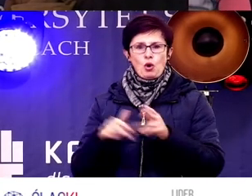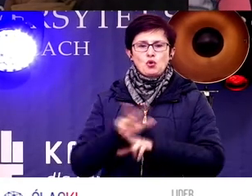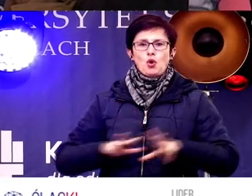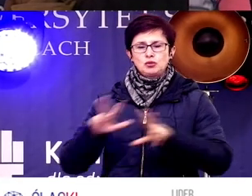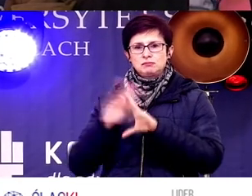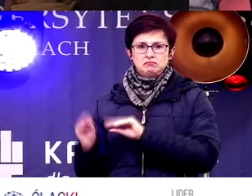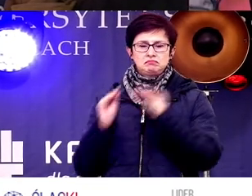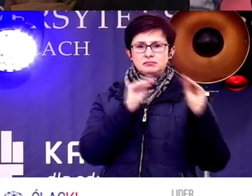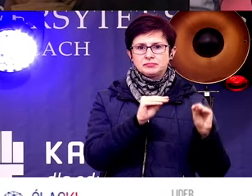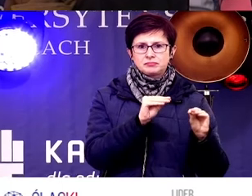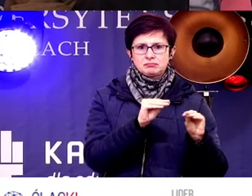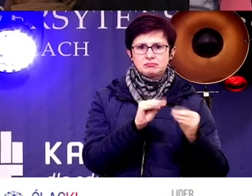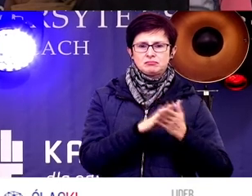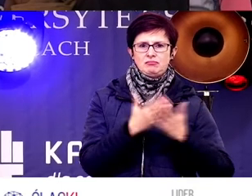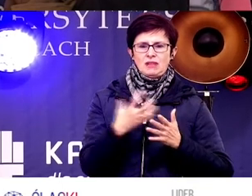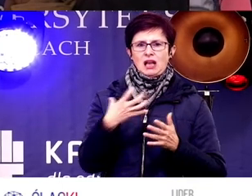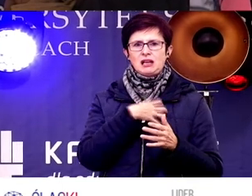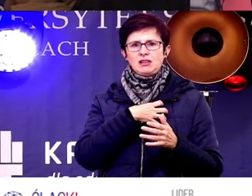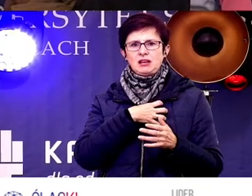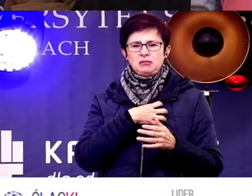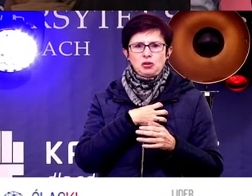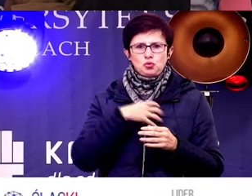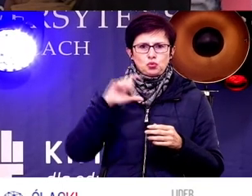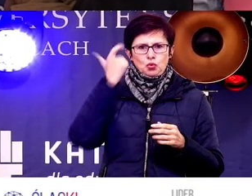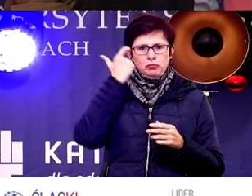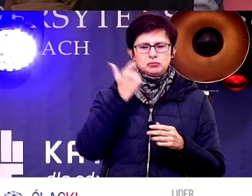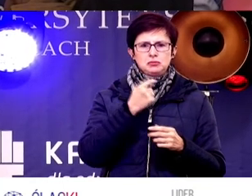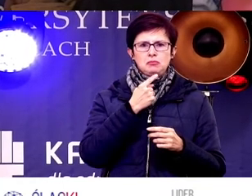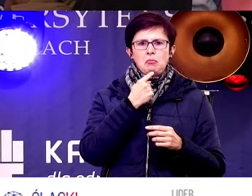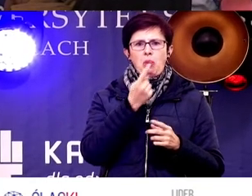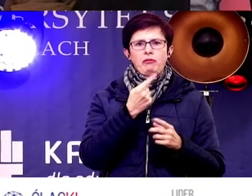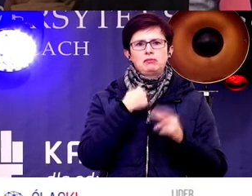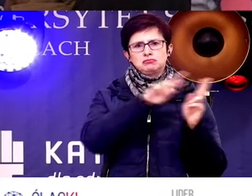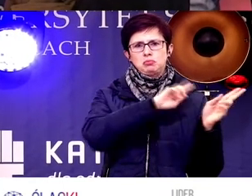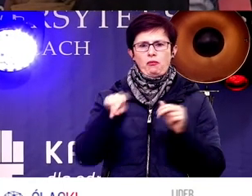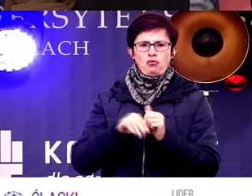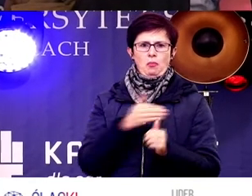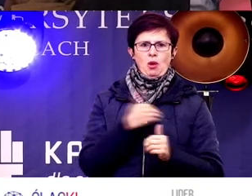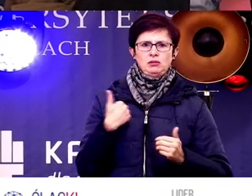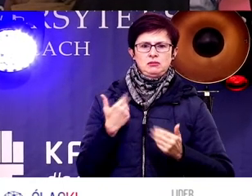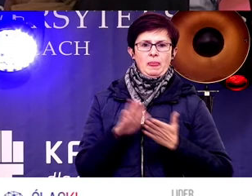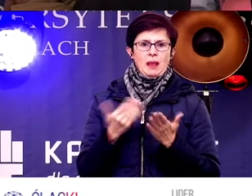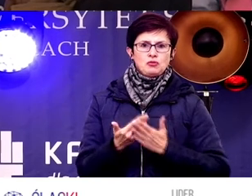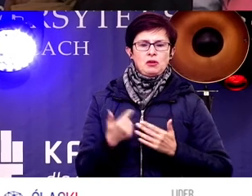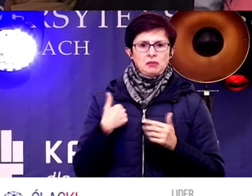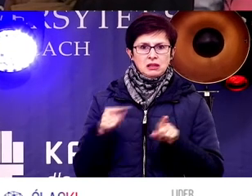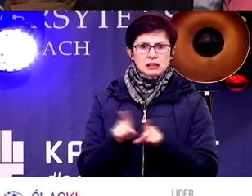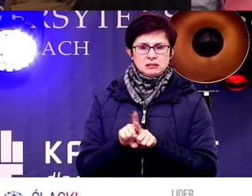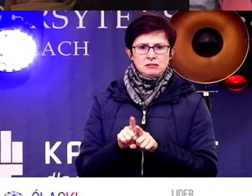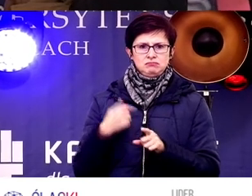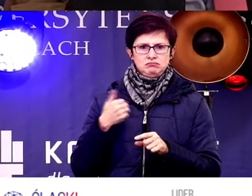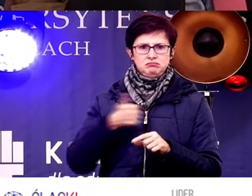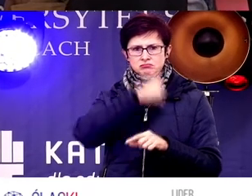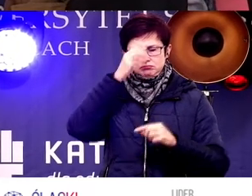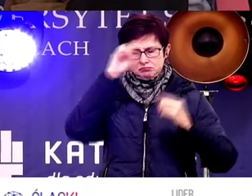i dyrektor generalny służby zagranicznej może w każdej chwili nas powołać do kraju. I ja akurat miałem taką sytuację, kiedy zostałem praktycznie z dnia